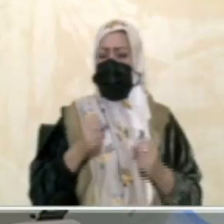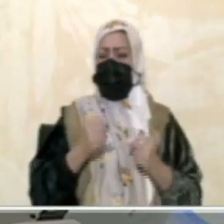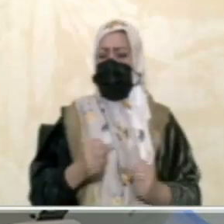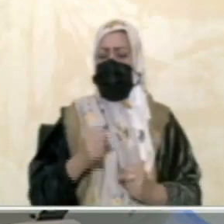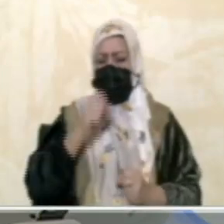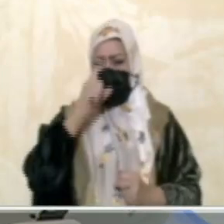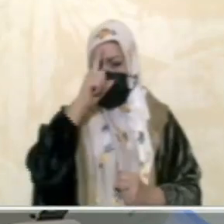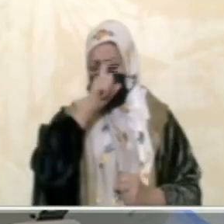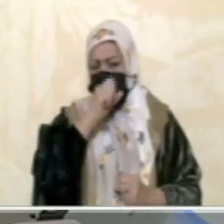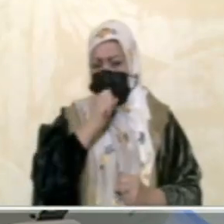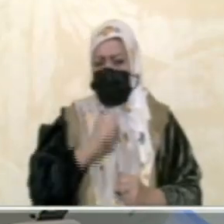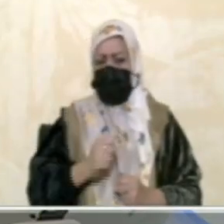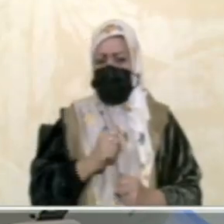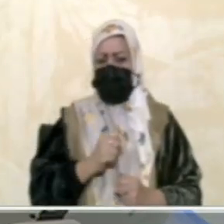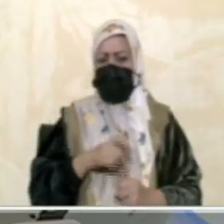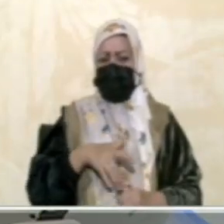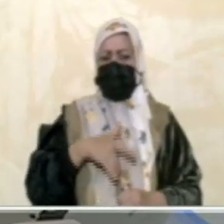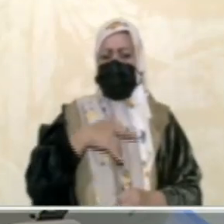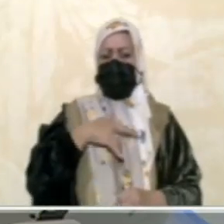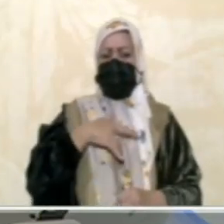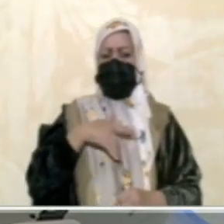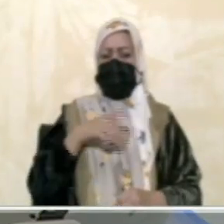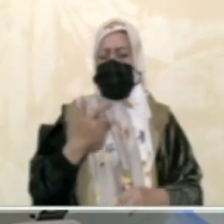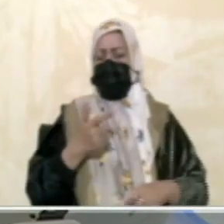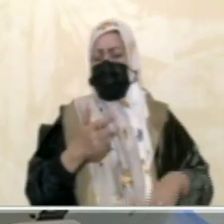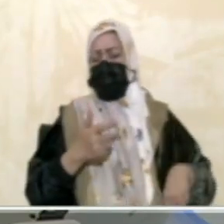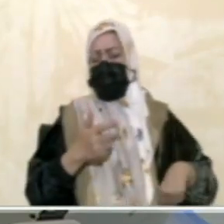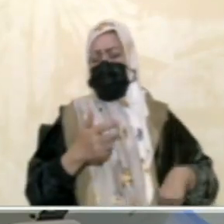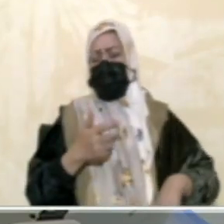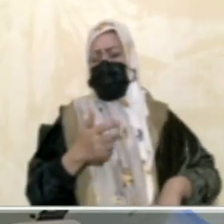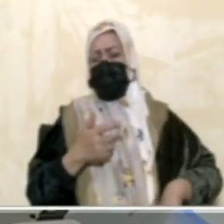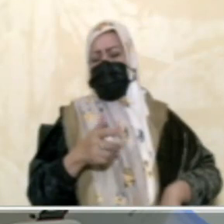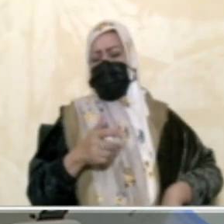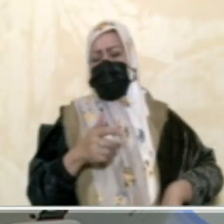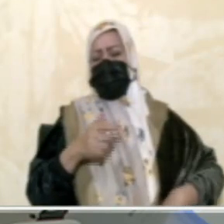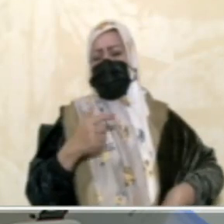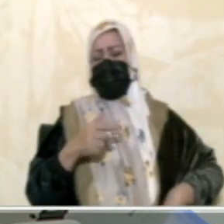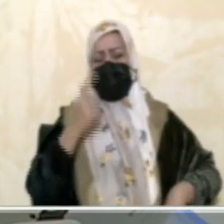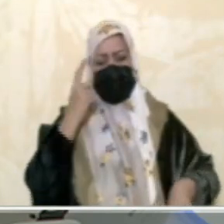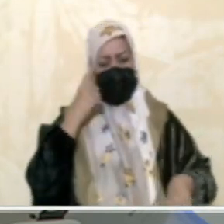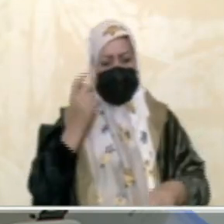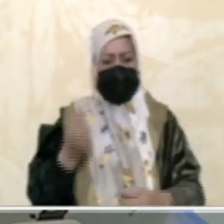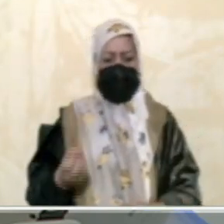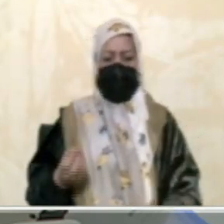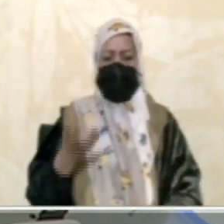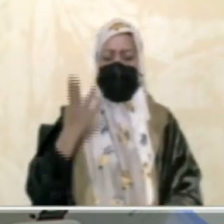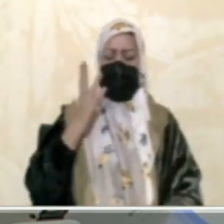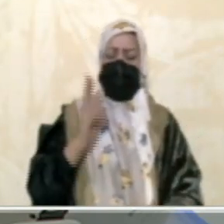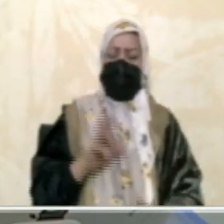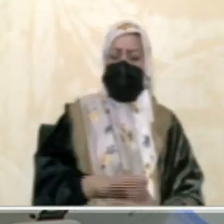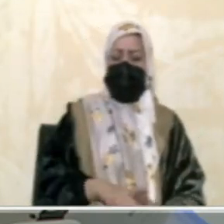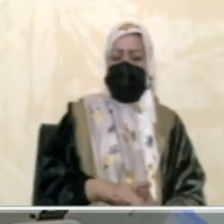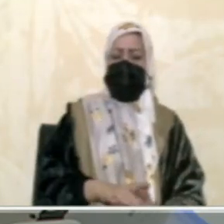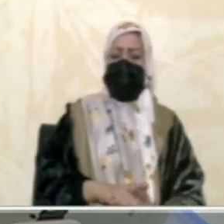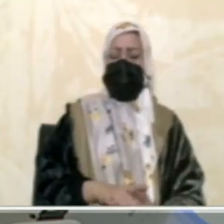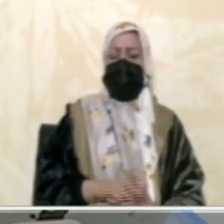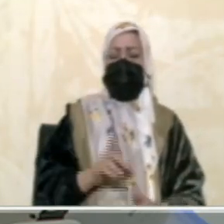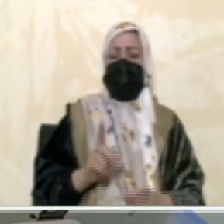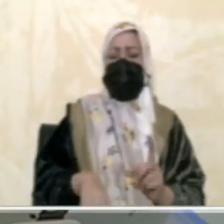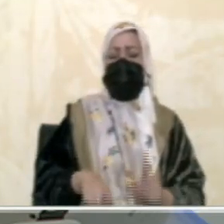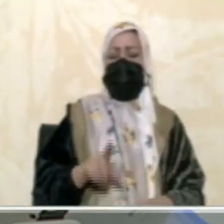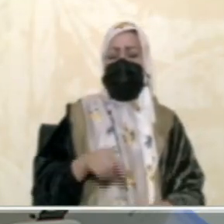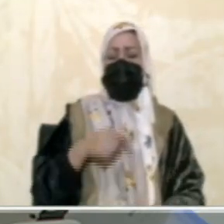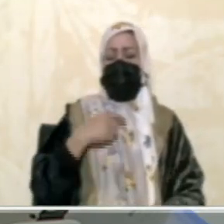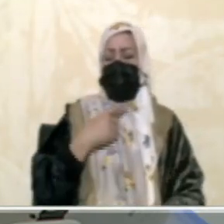وحتى من كانوا يفتون بذلك من البعض المعاصرين الان يعني كثير منهم تراجعوا عن هذا الامر